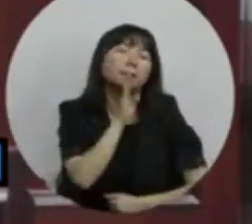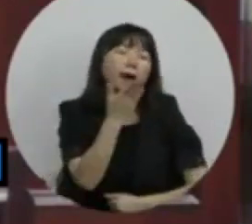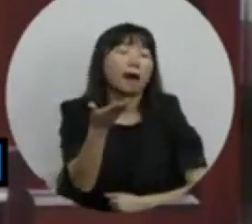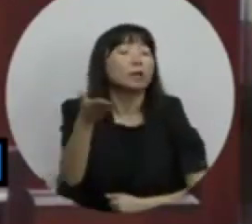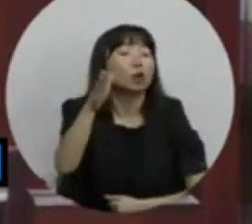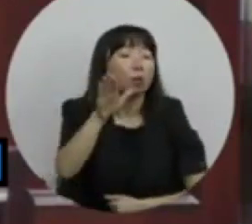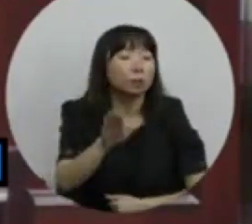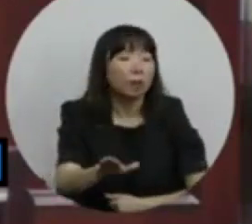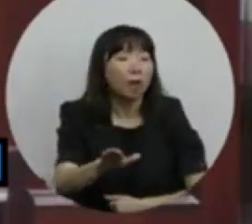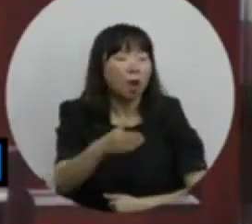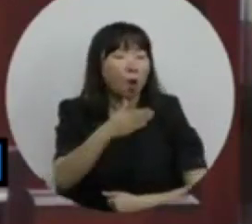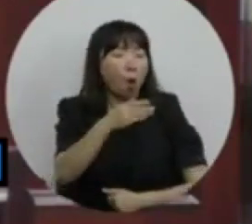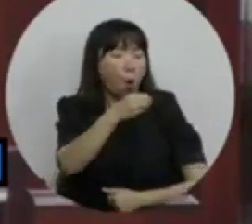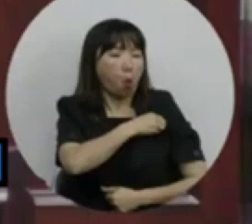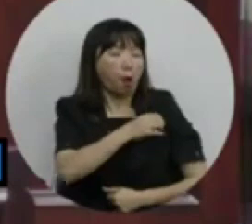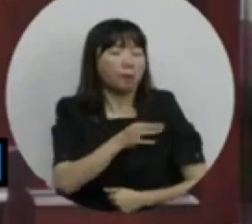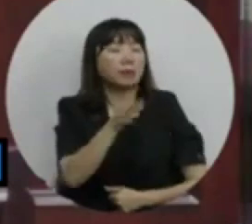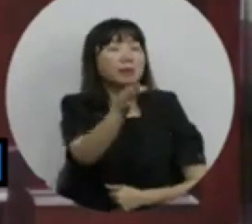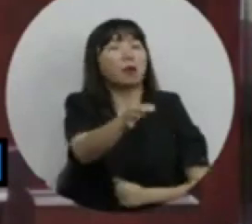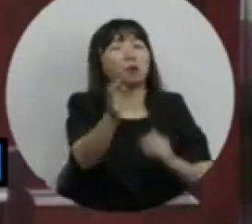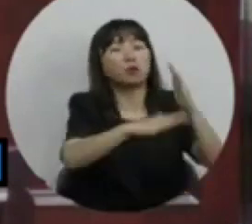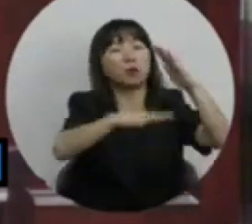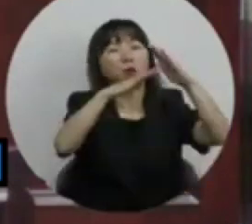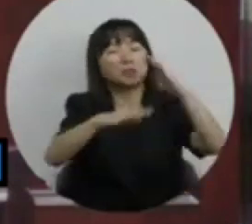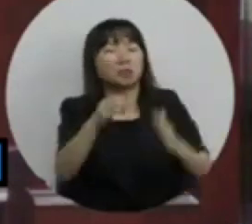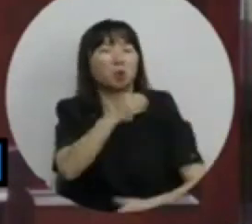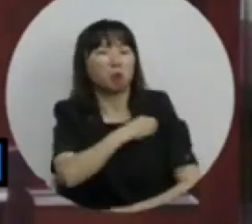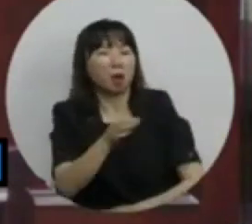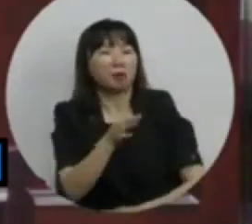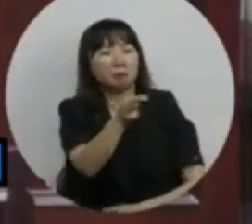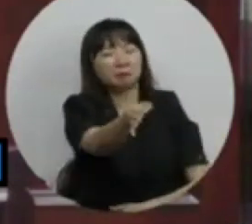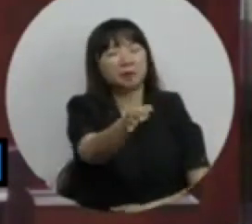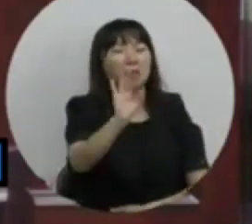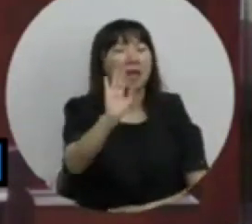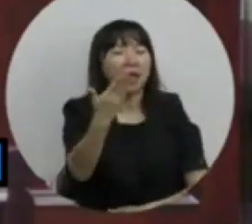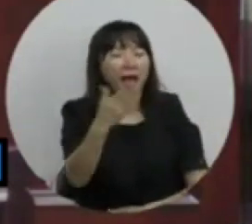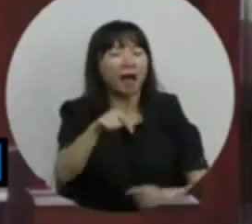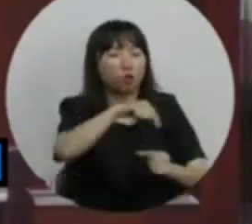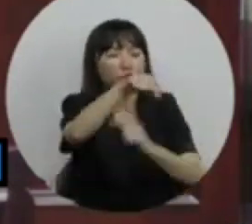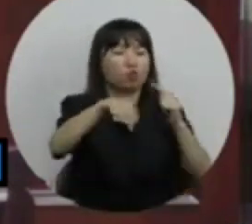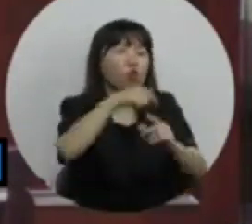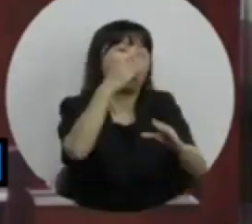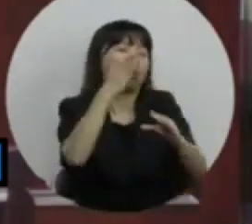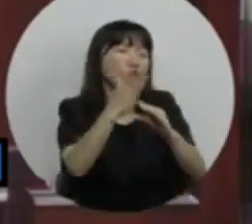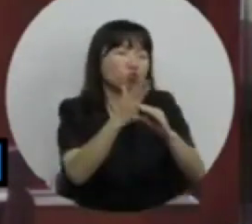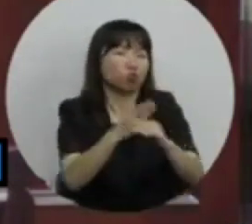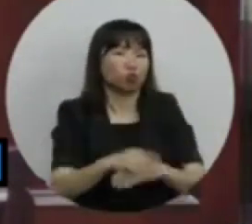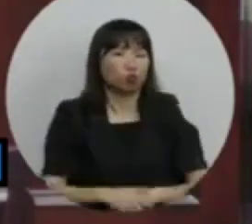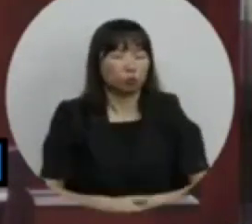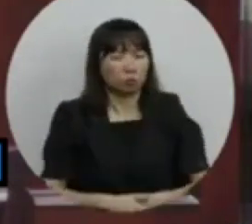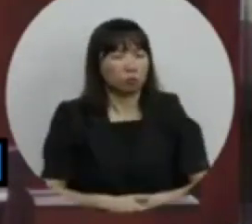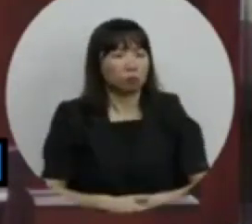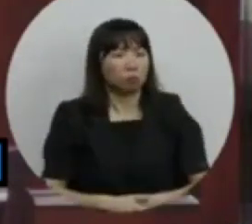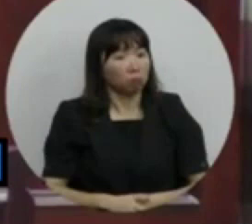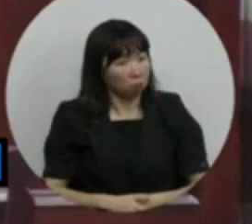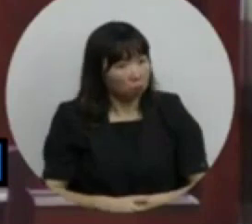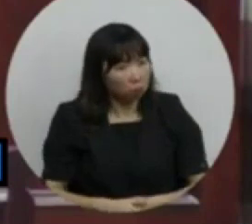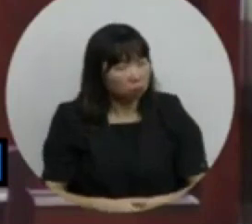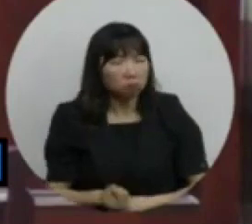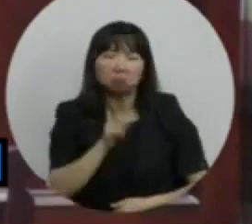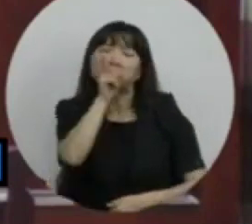여기는 회비를 내고 정식 회원이 들어야 운동할 수 있습니다. 이런 민원을 중앙에 내서 그런